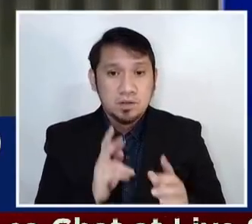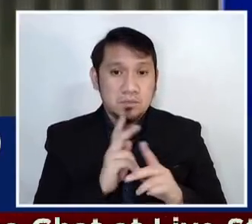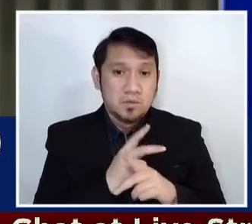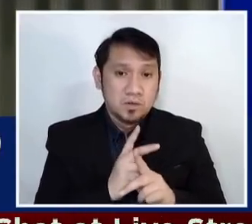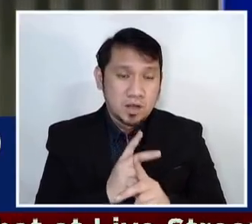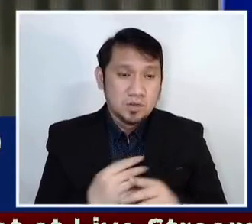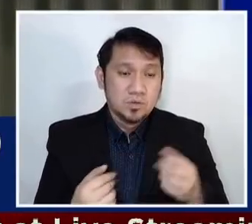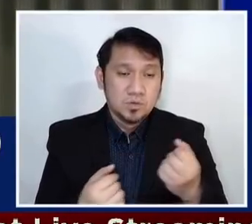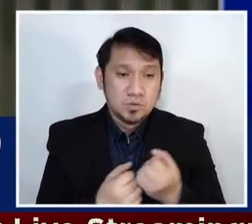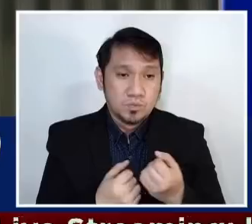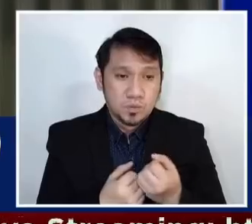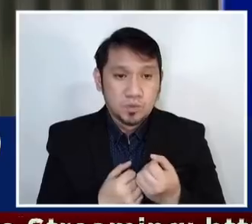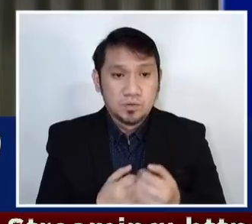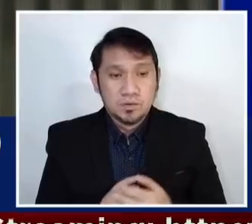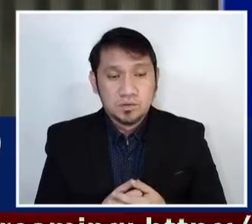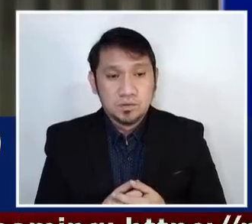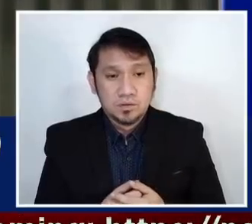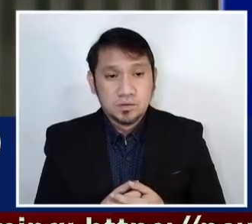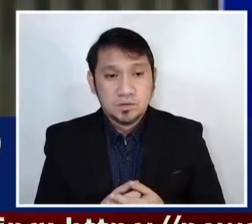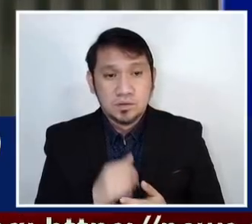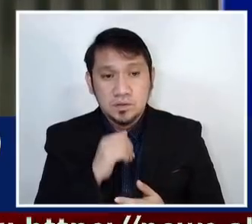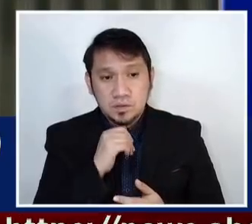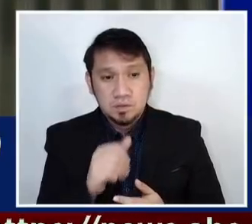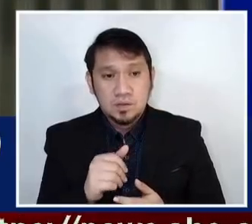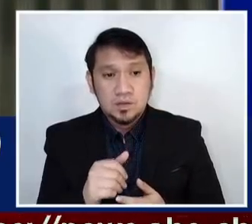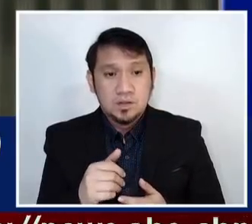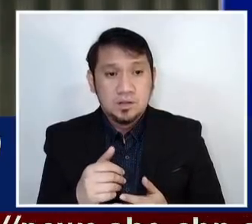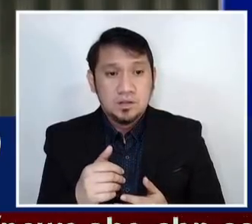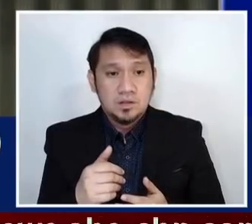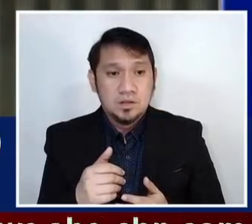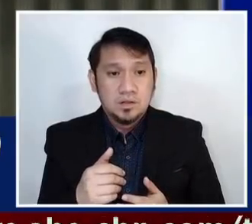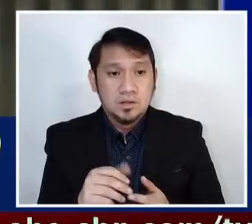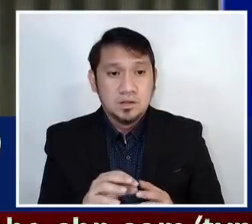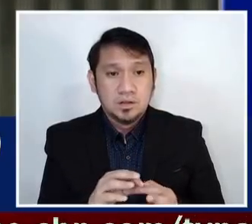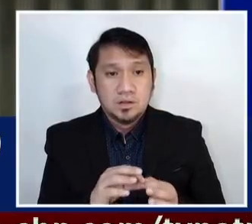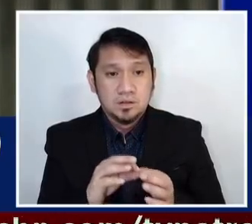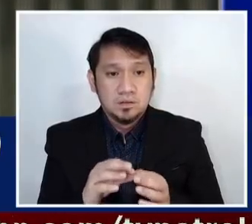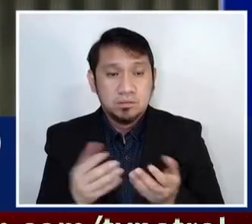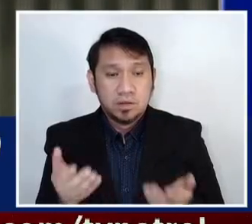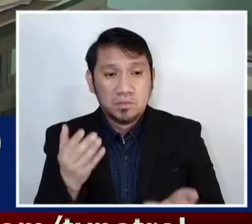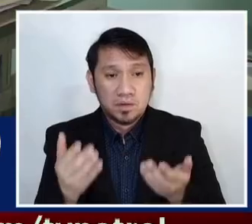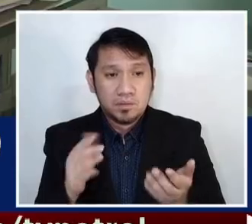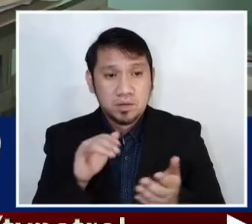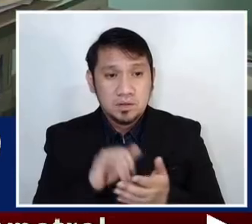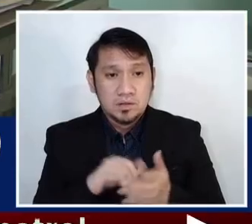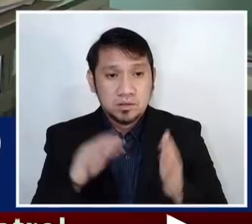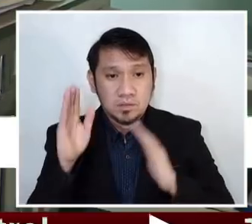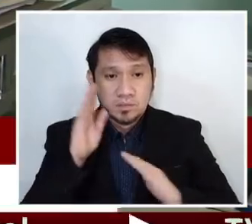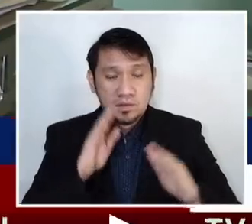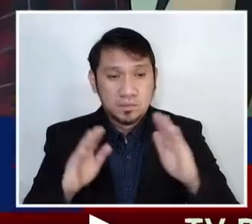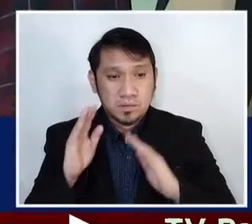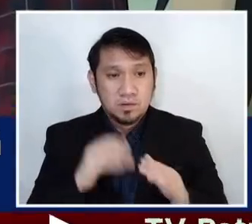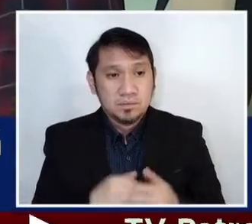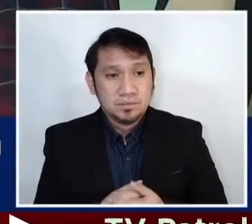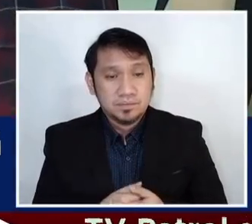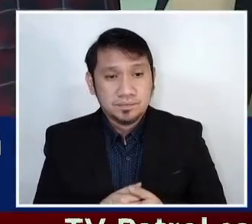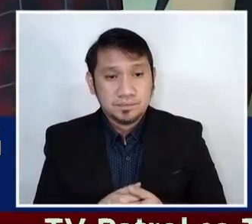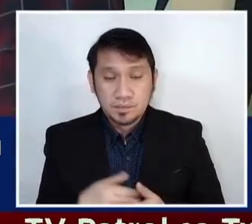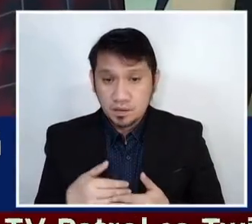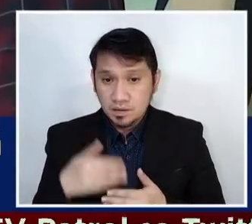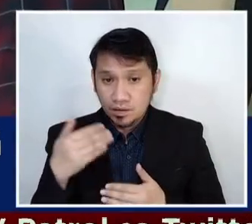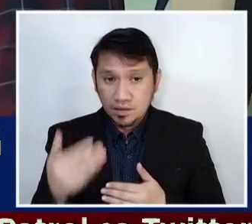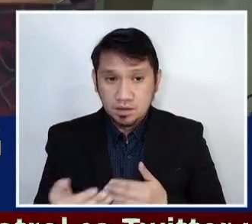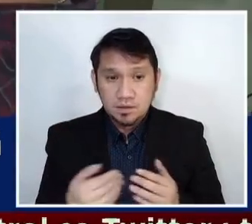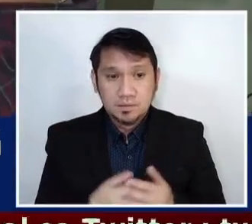subsidy that does not tie to outputs, then that might be a problem. Samantala, aminado